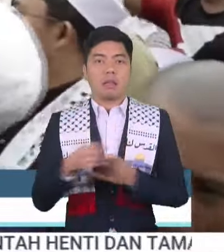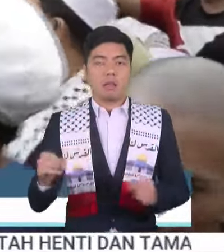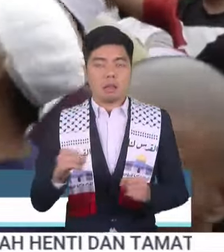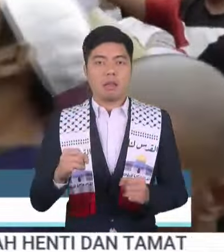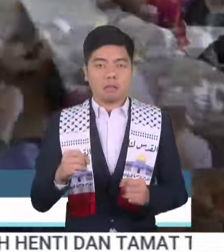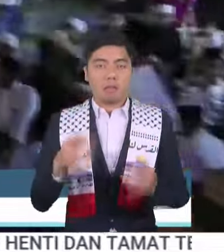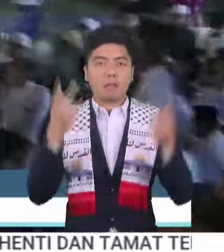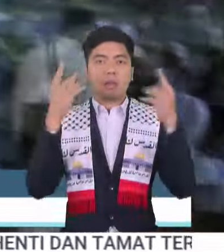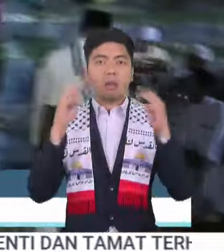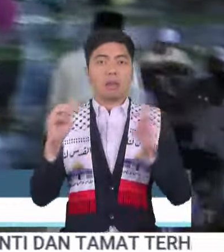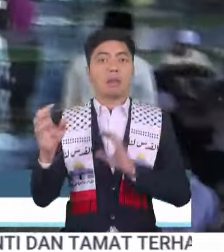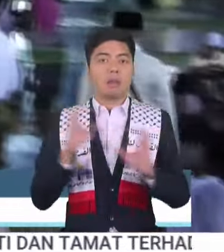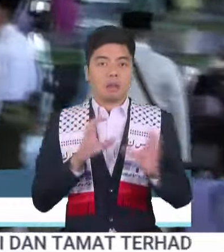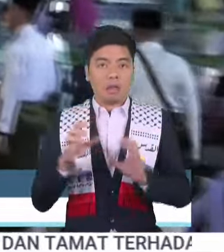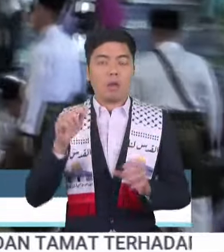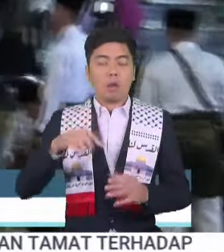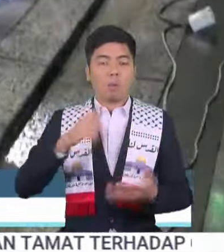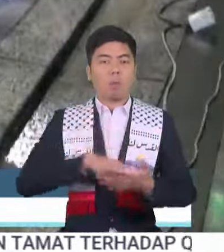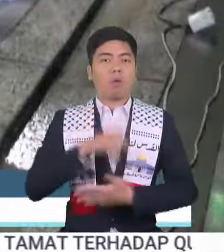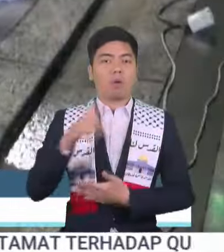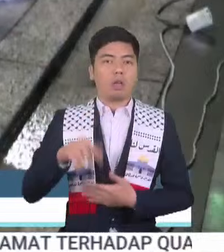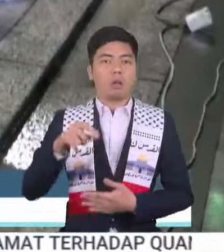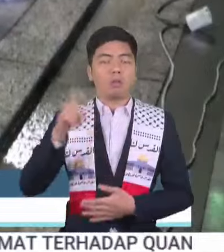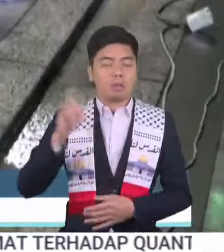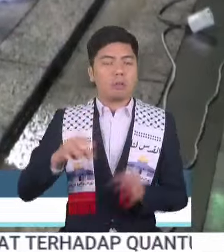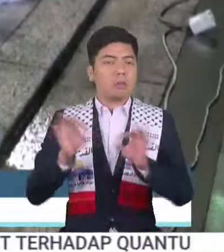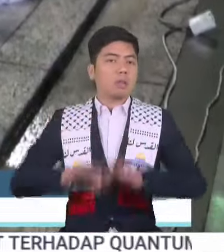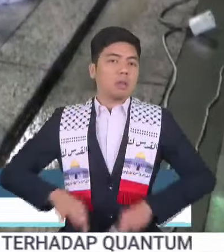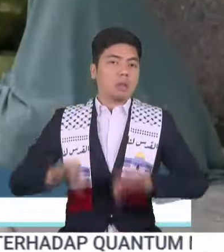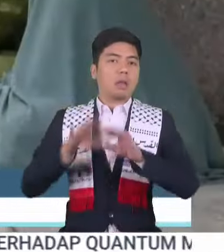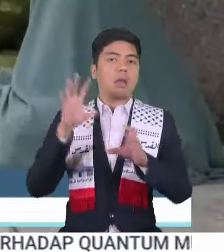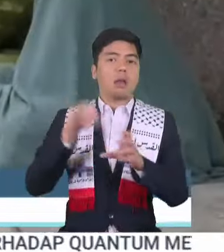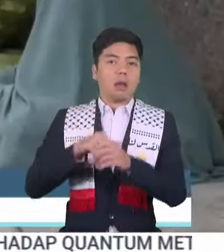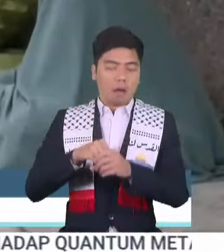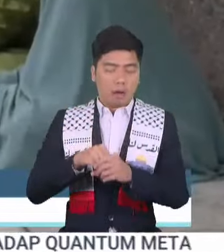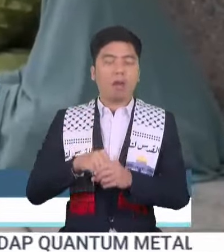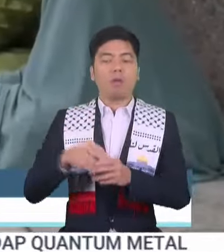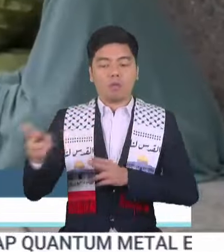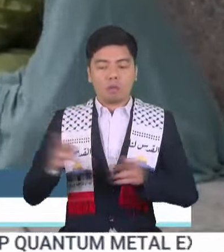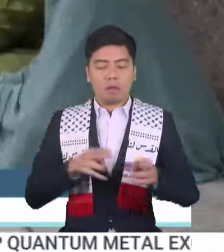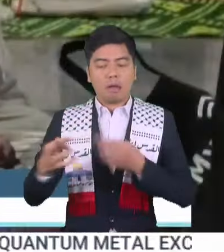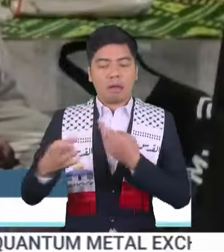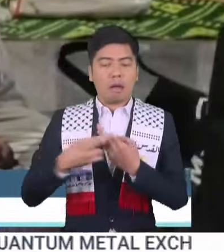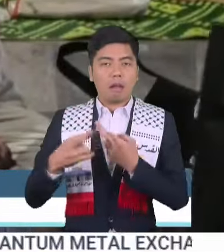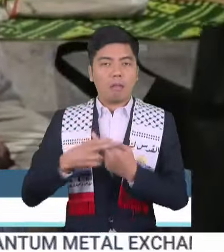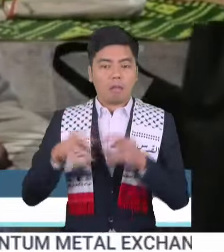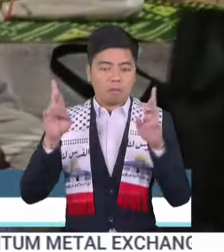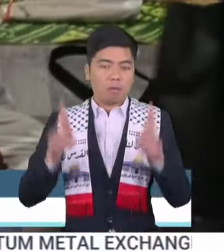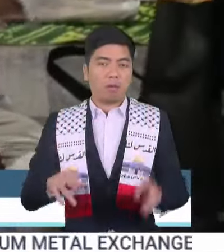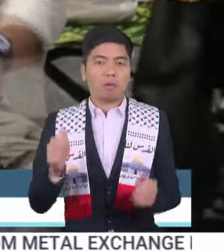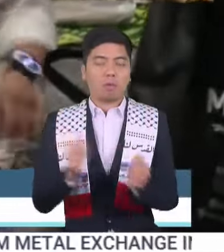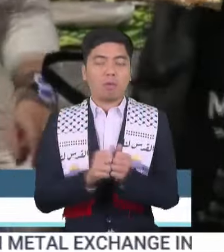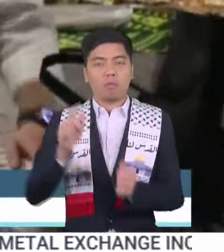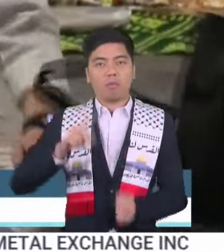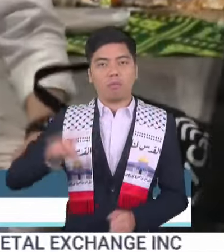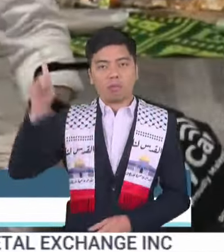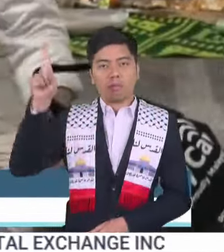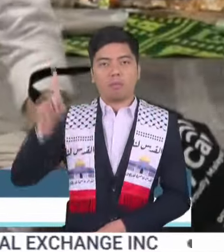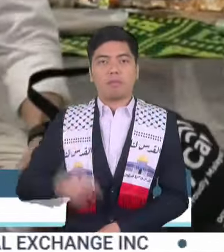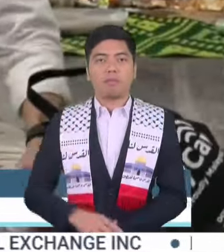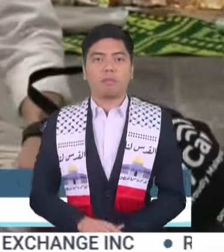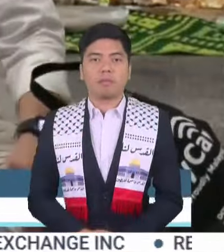Mokhtar, kerjasama seumpama itu penting dalam usaha mendekatkan orang ramai dengan Allah Subhanahu Taala.